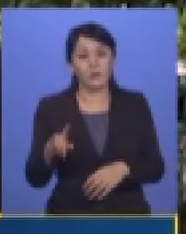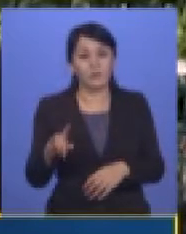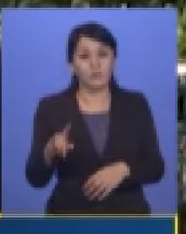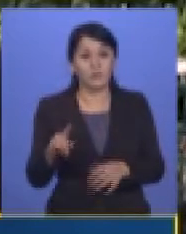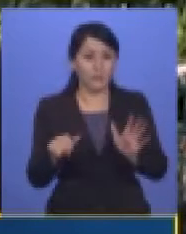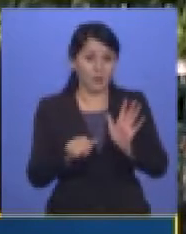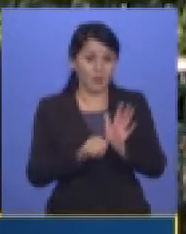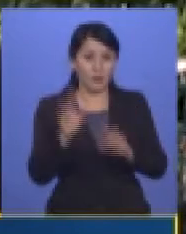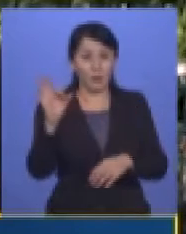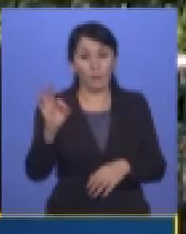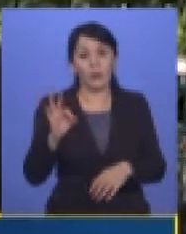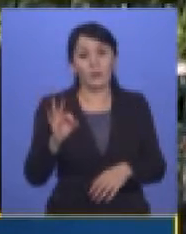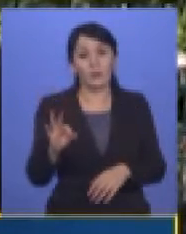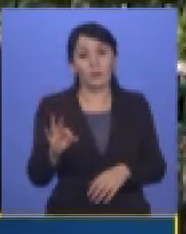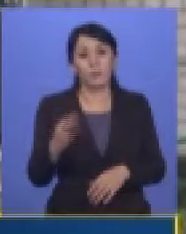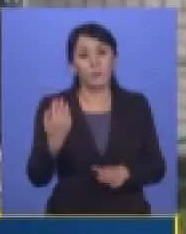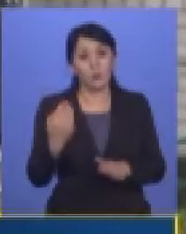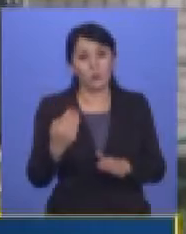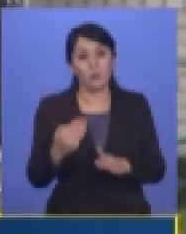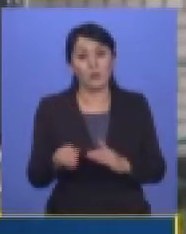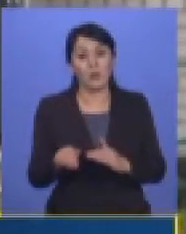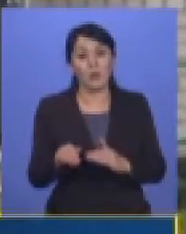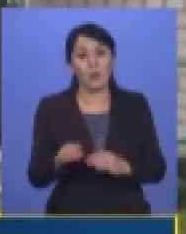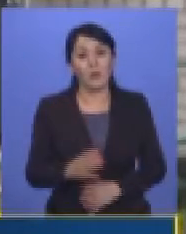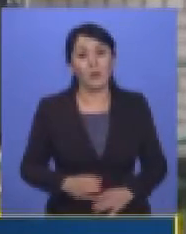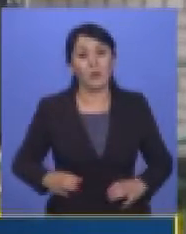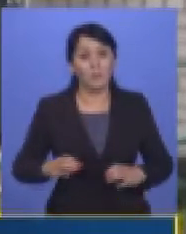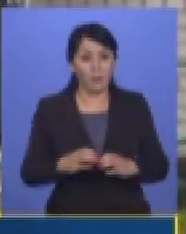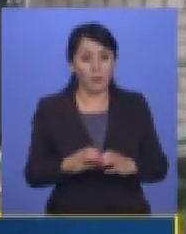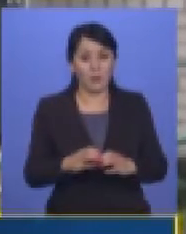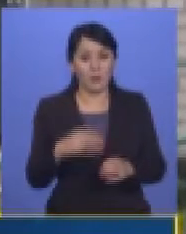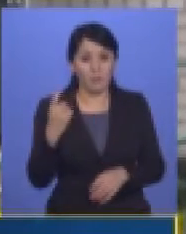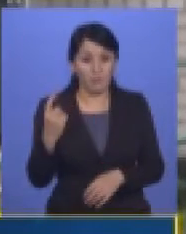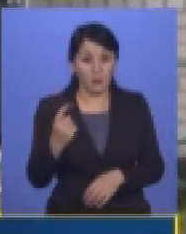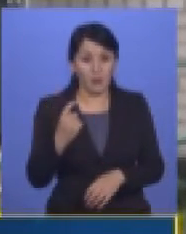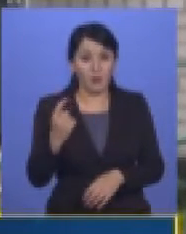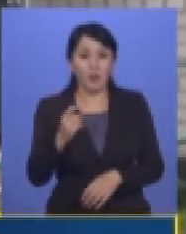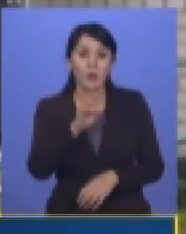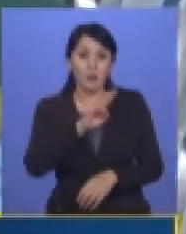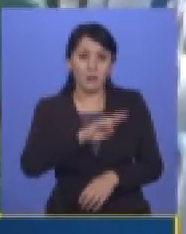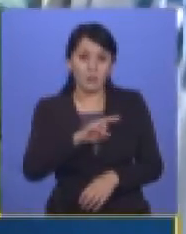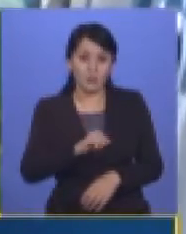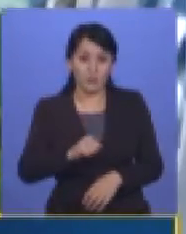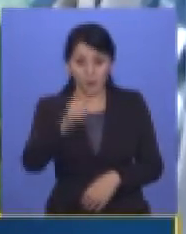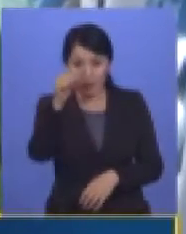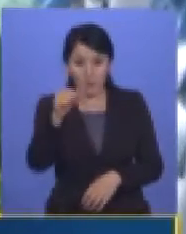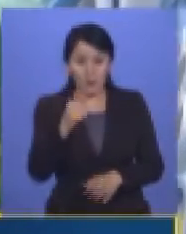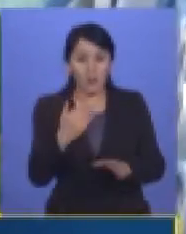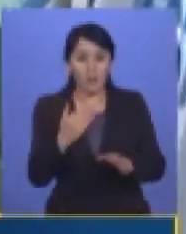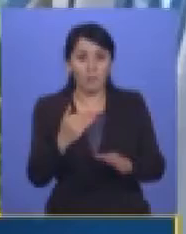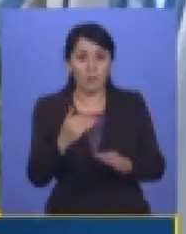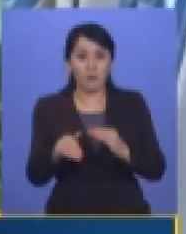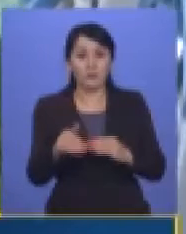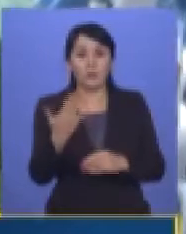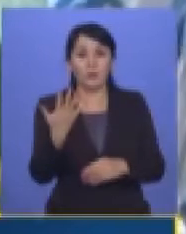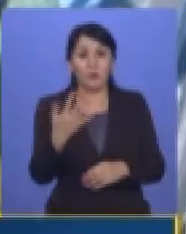Терезенің 60% бітті. Мердігер компания өкілдері шаруаны тамыз айына дейін аяқтаймыз деп отыр. Бүгіндері орталықта